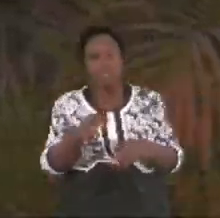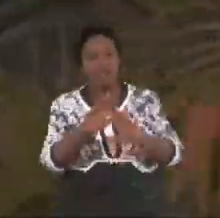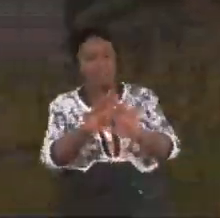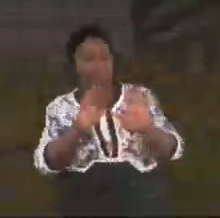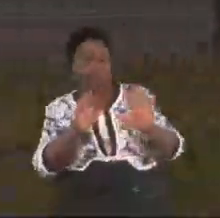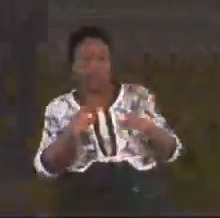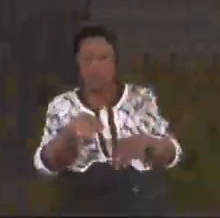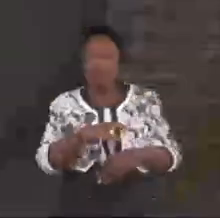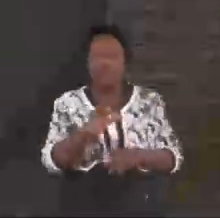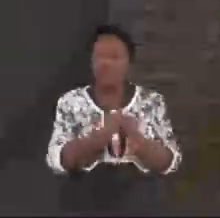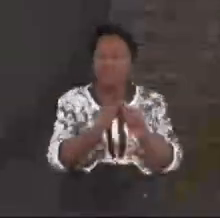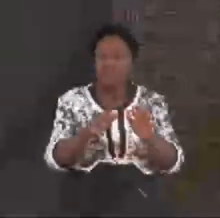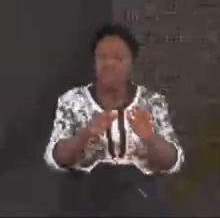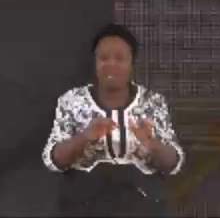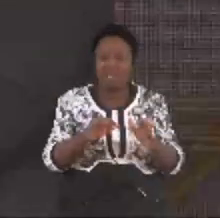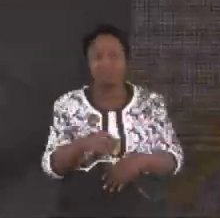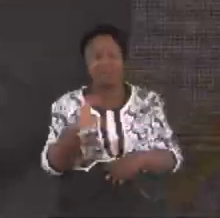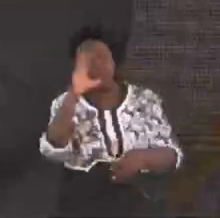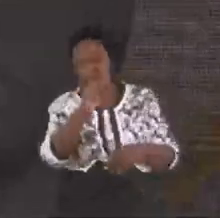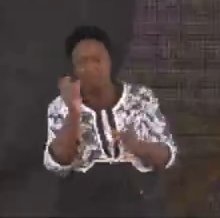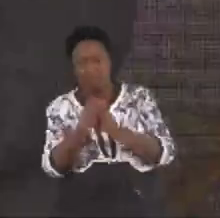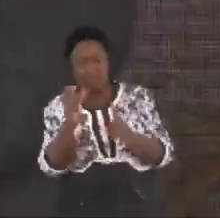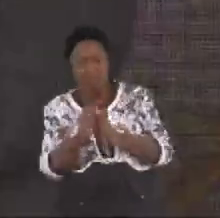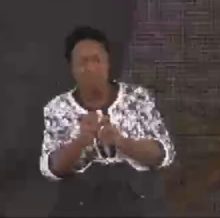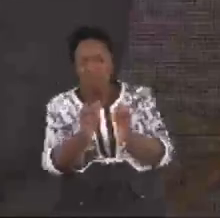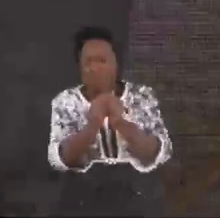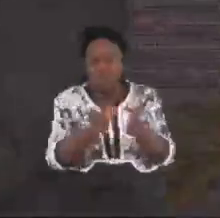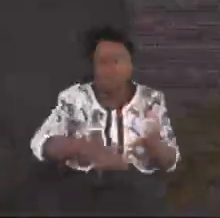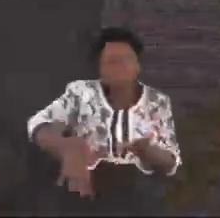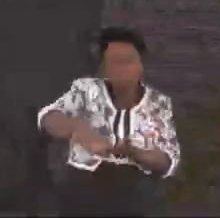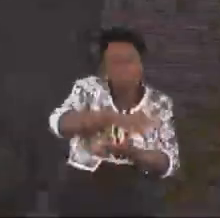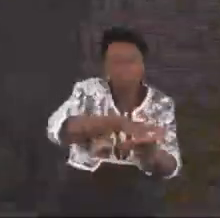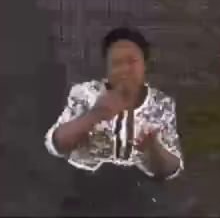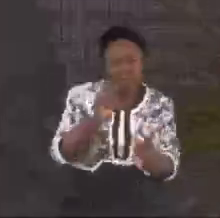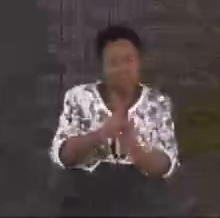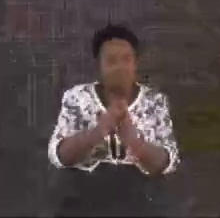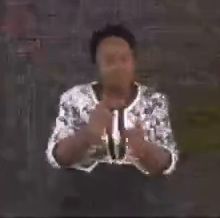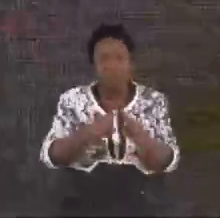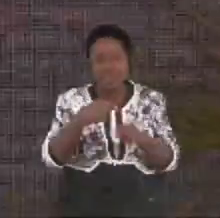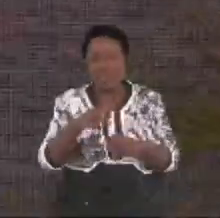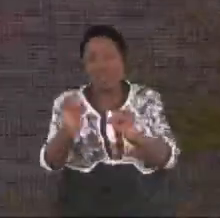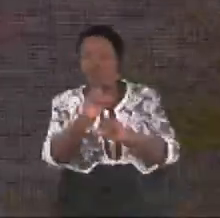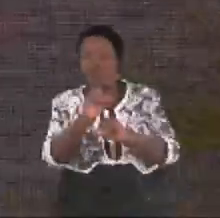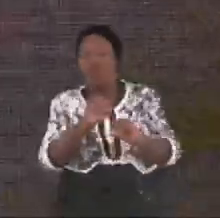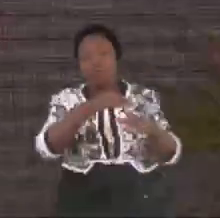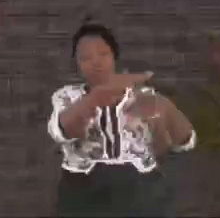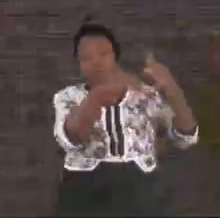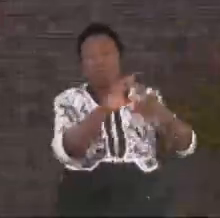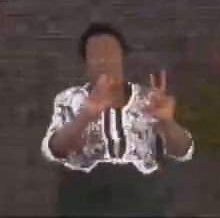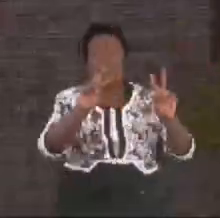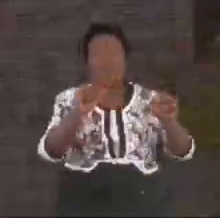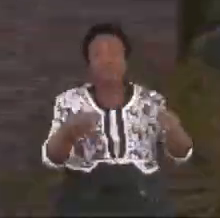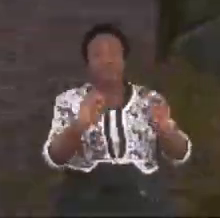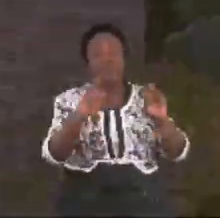le message, Jean, sans altérer le message, il a dit, race de vipères, qui vous a